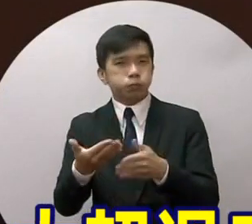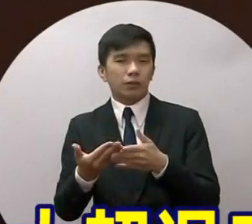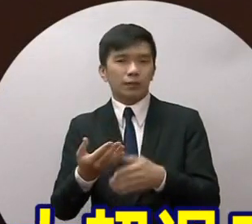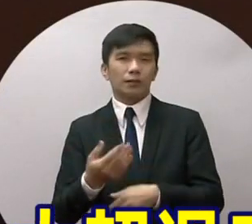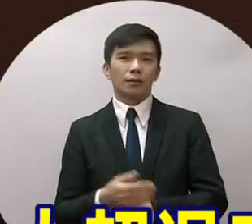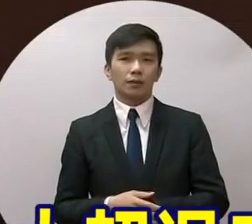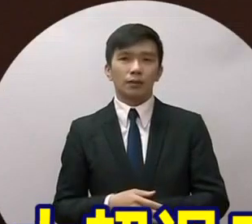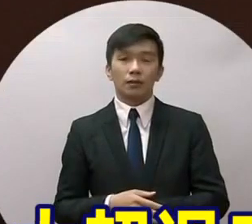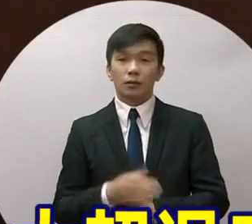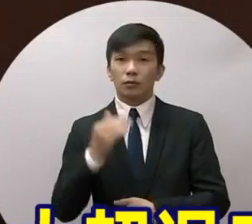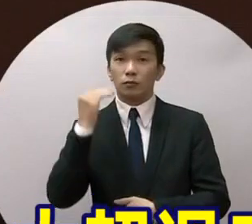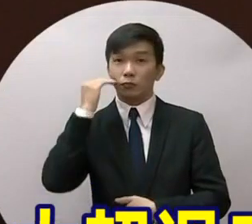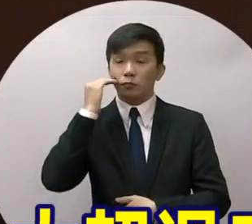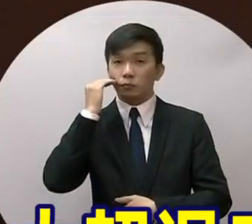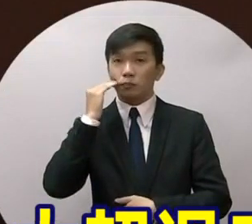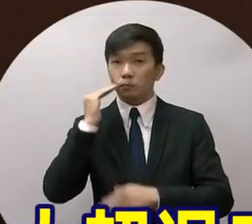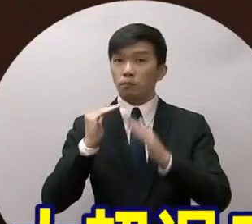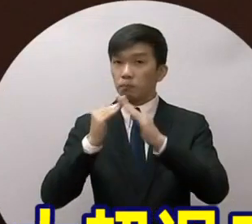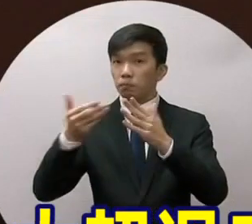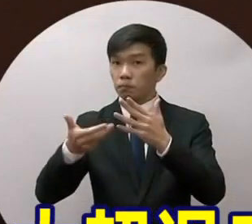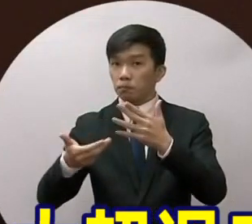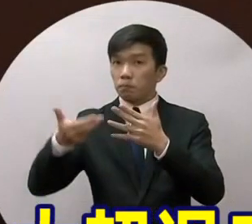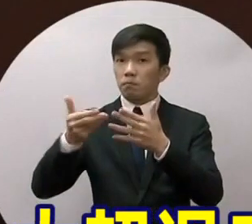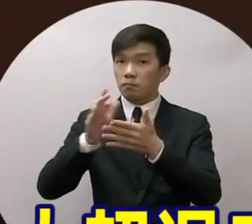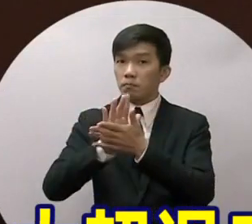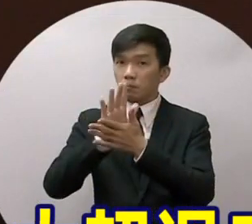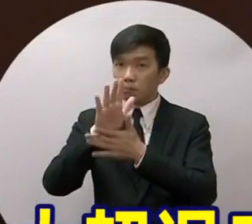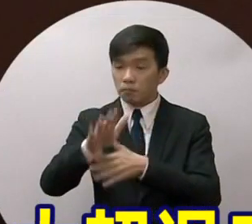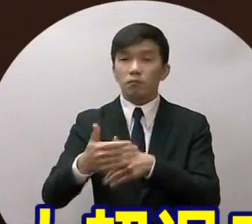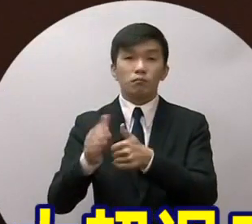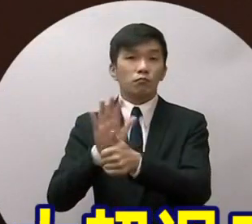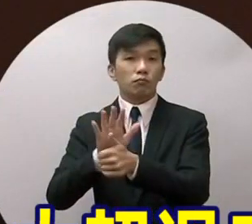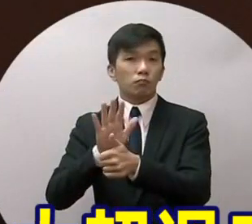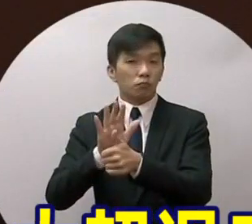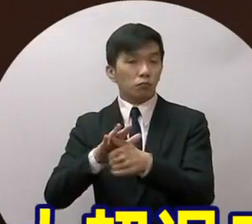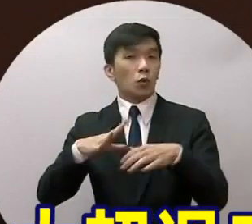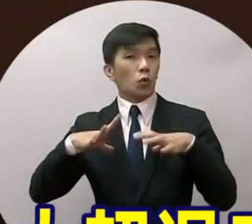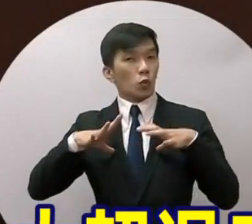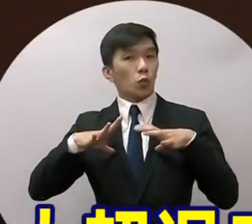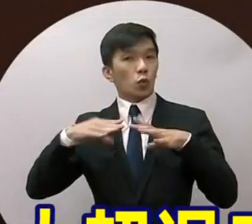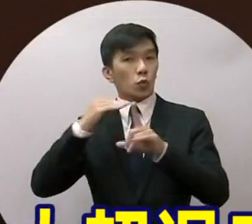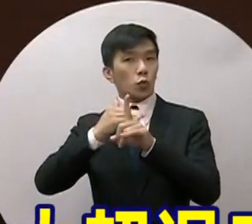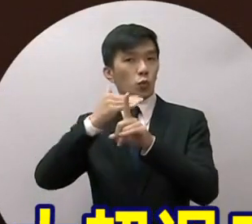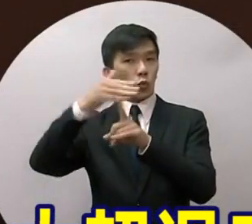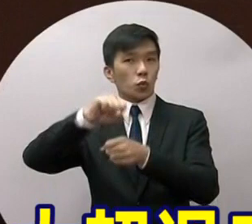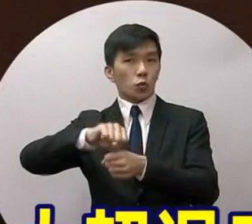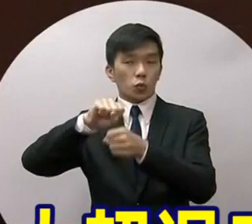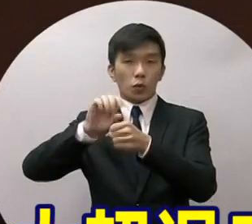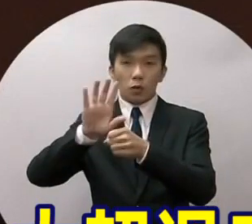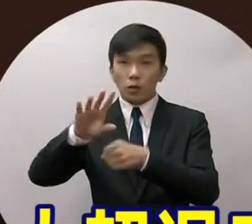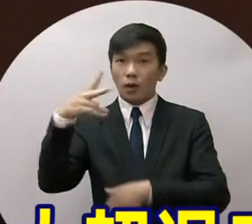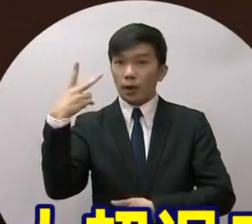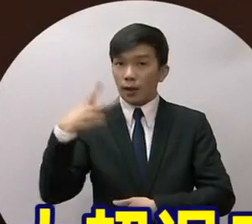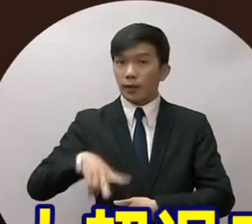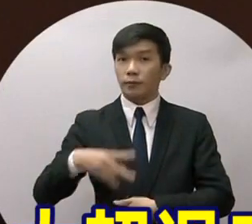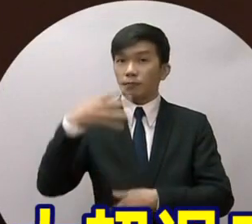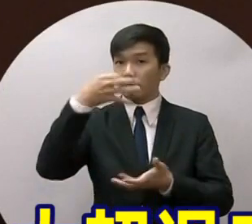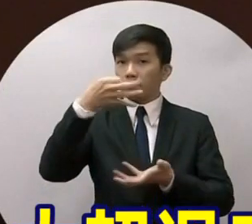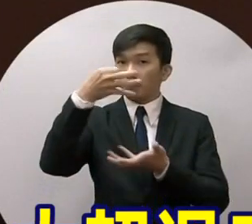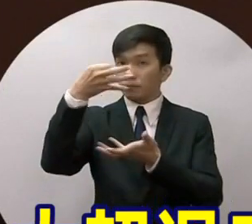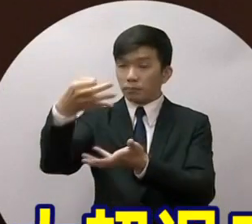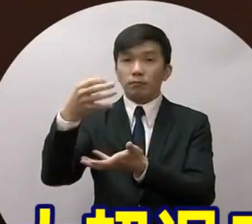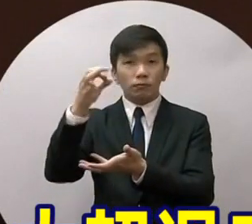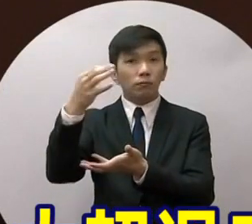织，提升的官等职位，以及相关的预算要从何而